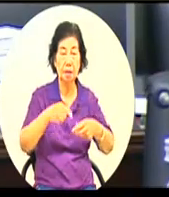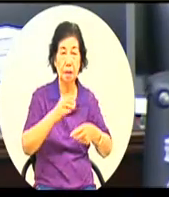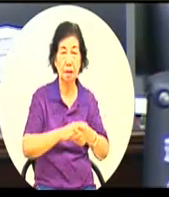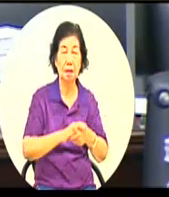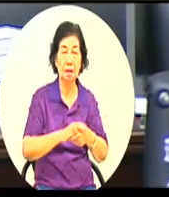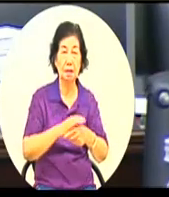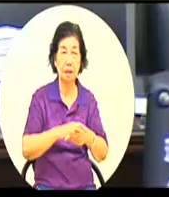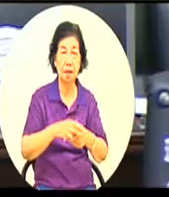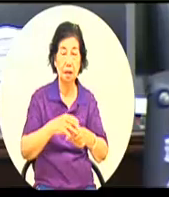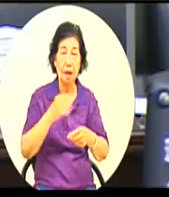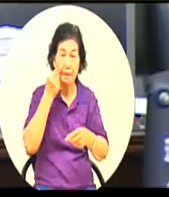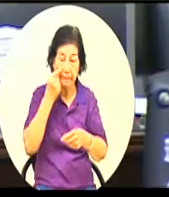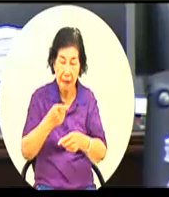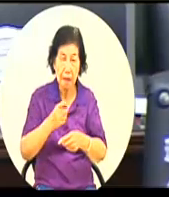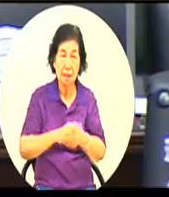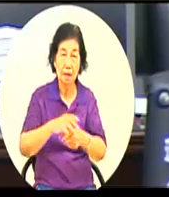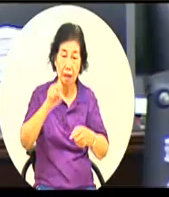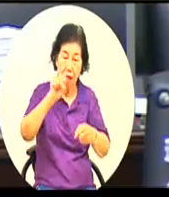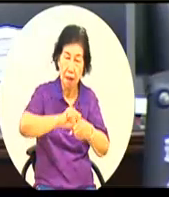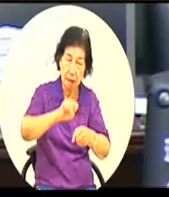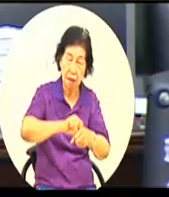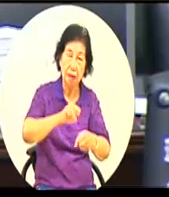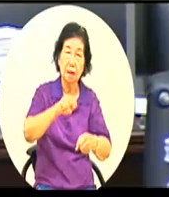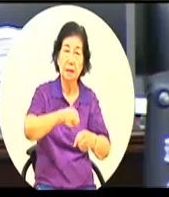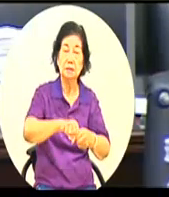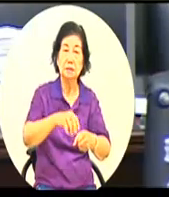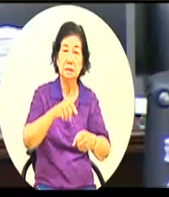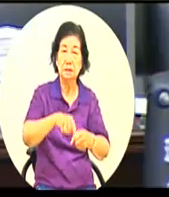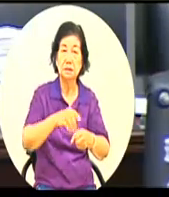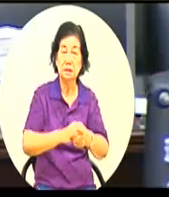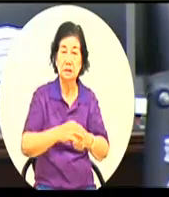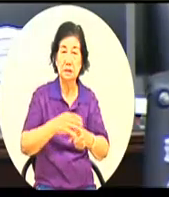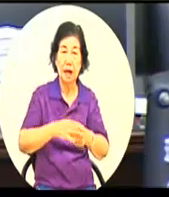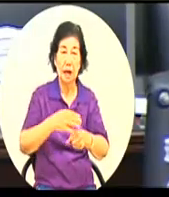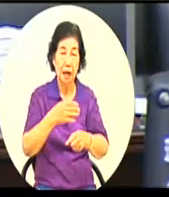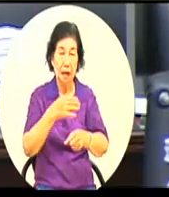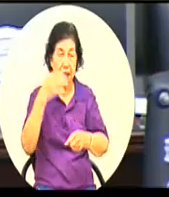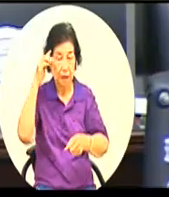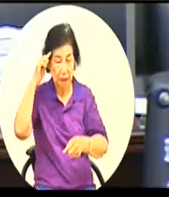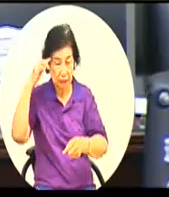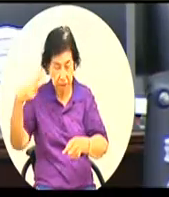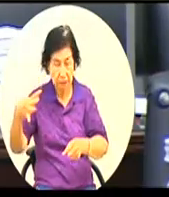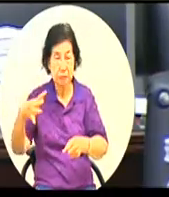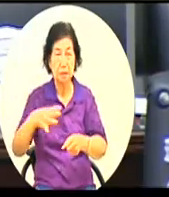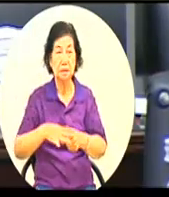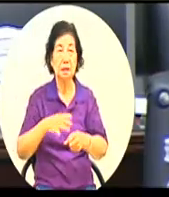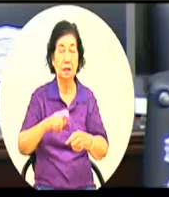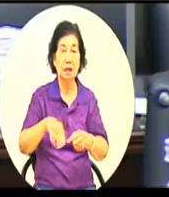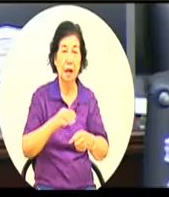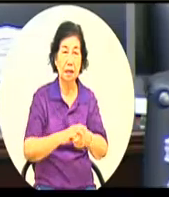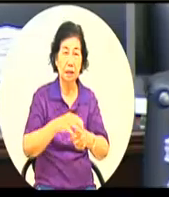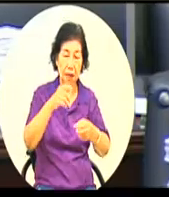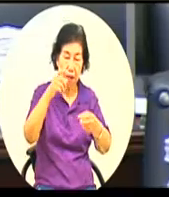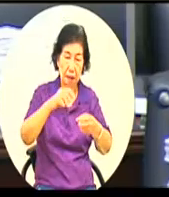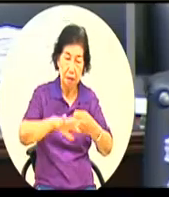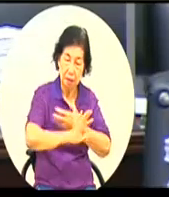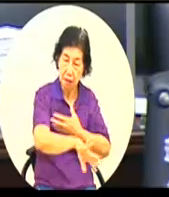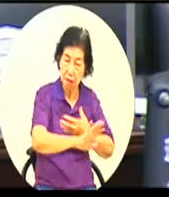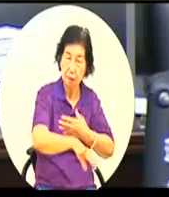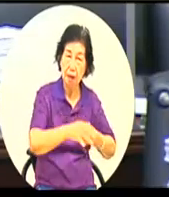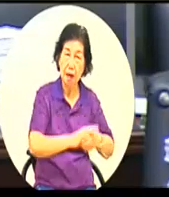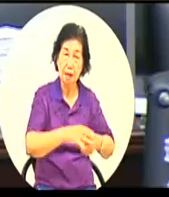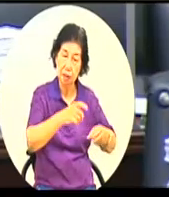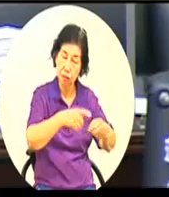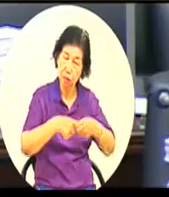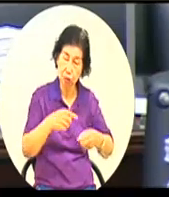2个礼拜4日，我一个月阁会当阁领5-6千块。除了我的薪水，我的本分了，我一个月